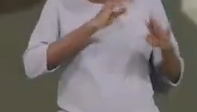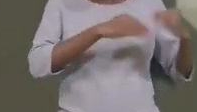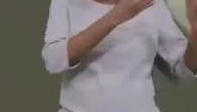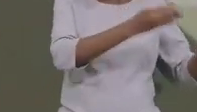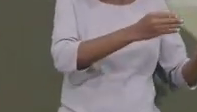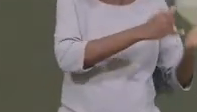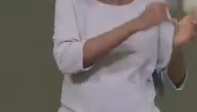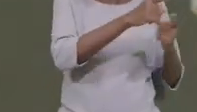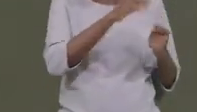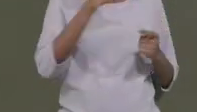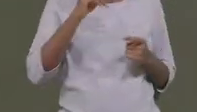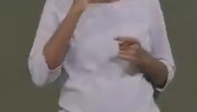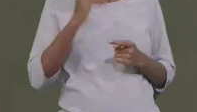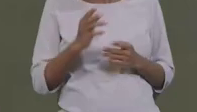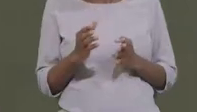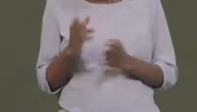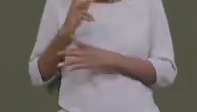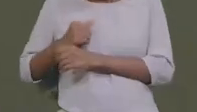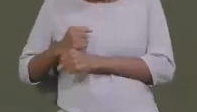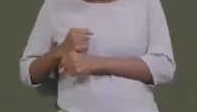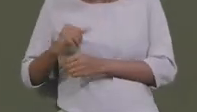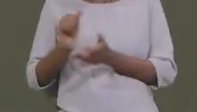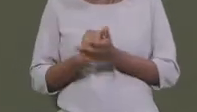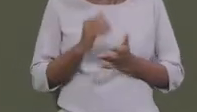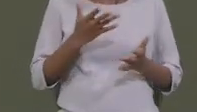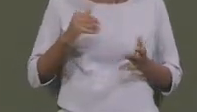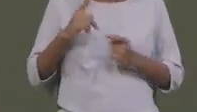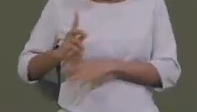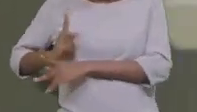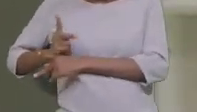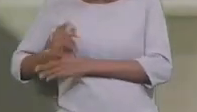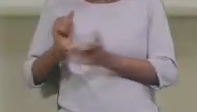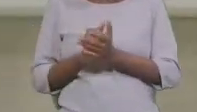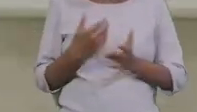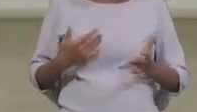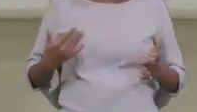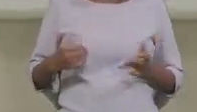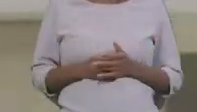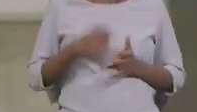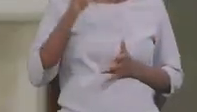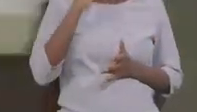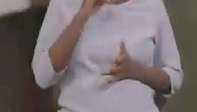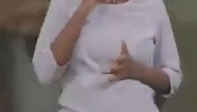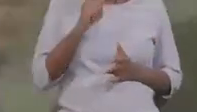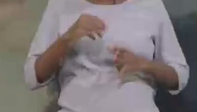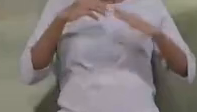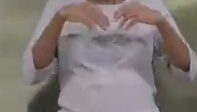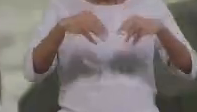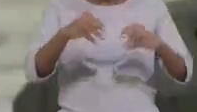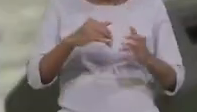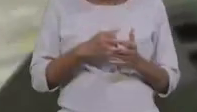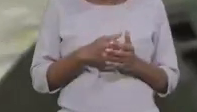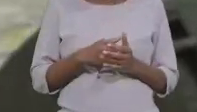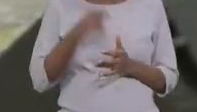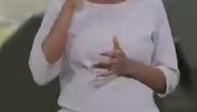je te vends ça. Vous devez garder cette chose, vous devez protéger cette chose, vous devez préserver cette chose. Vous n'allez pas